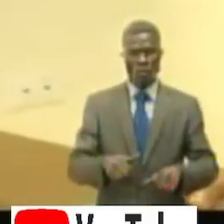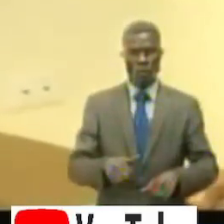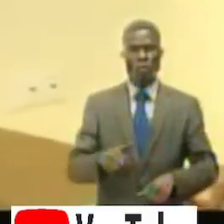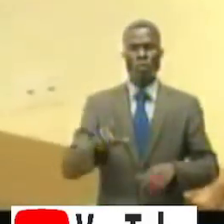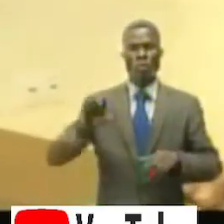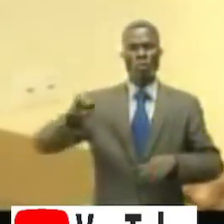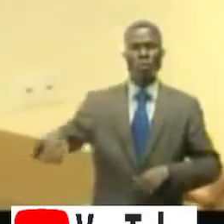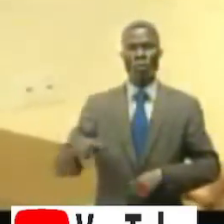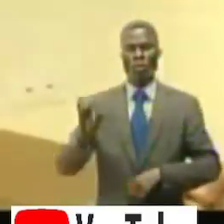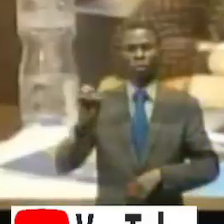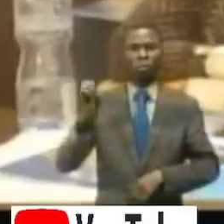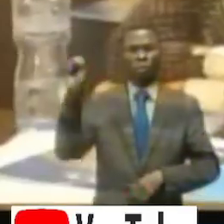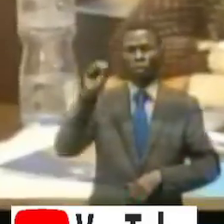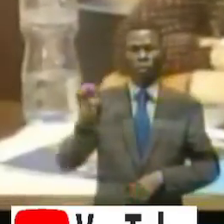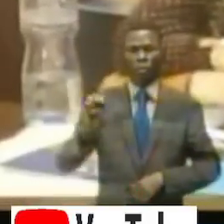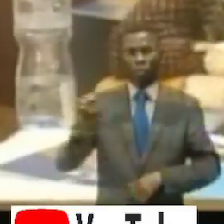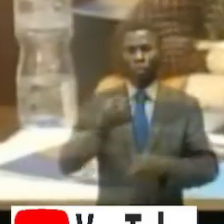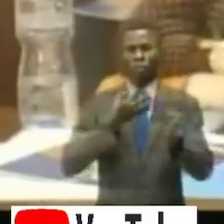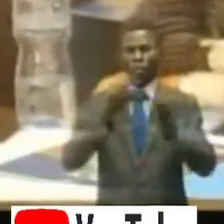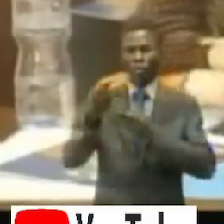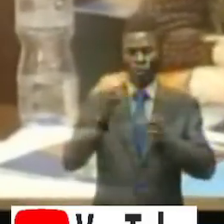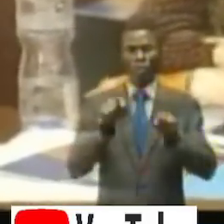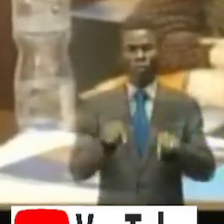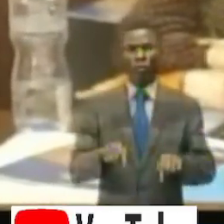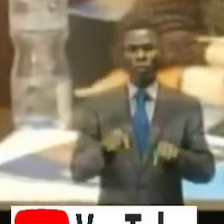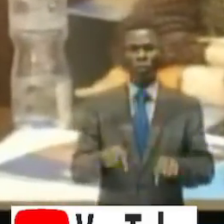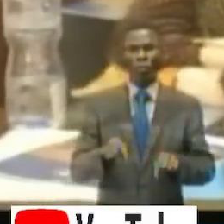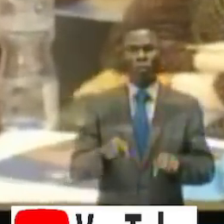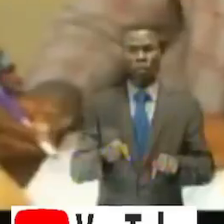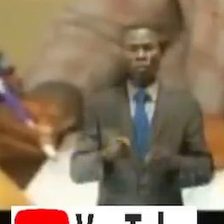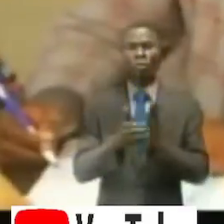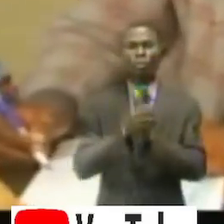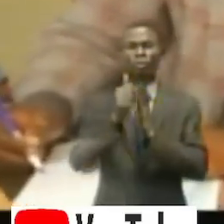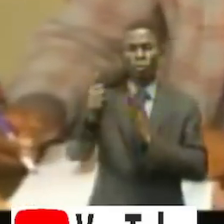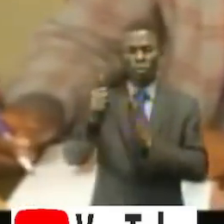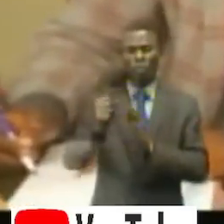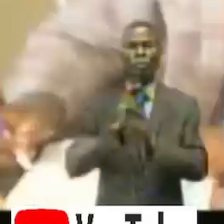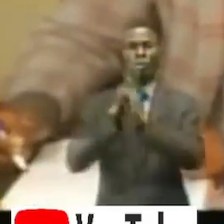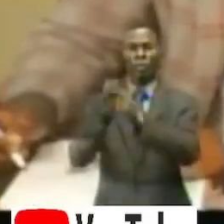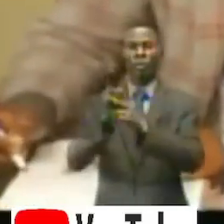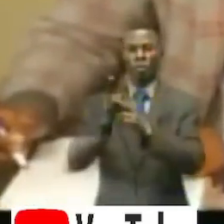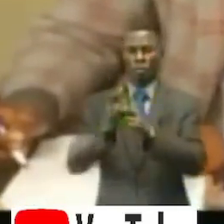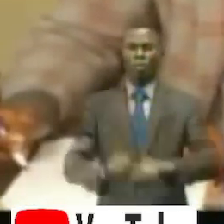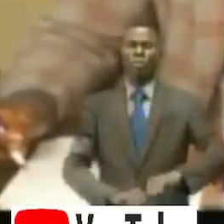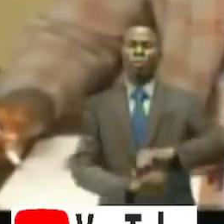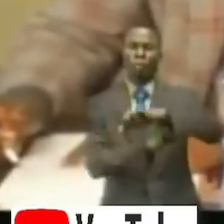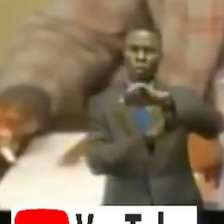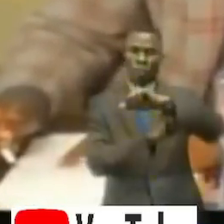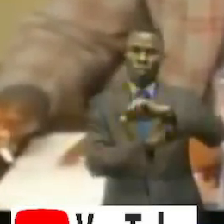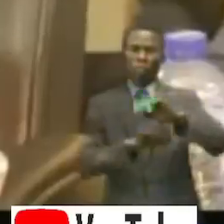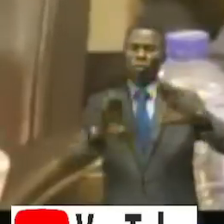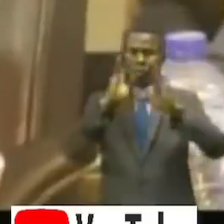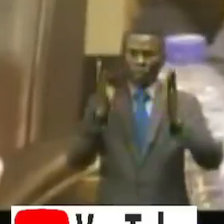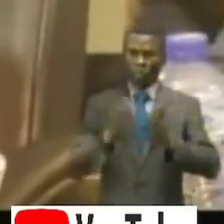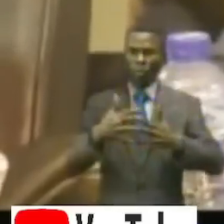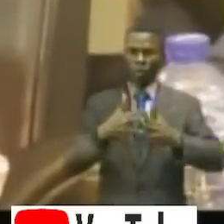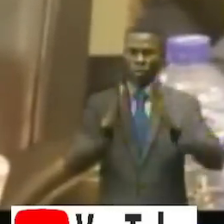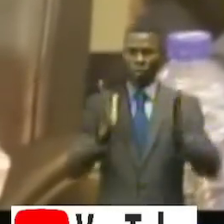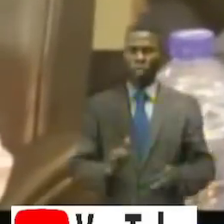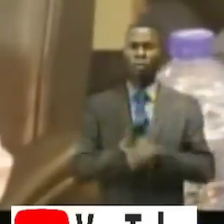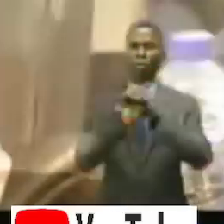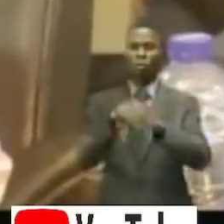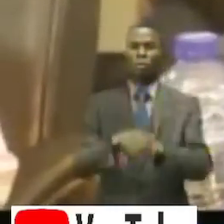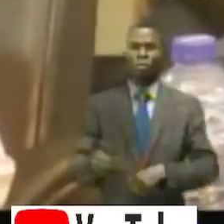Ilanga Lofonga, apprécie à leur juste valeur la qualité du rapport et l'accompagnement de tous les partenaires impliqués